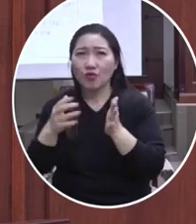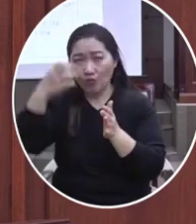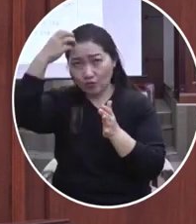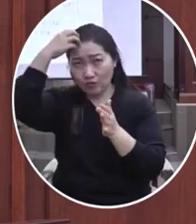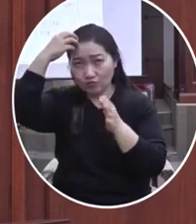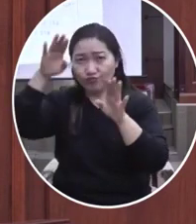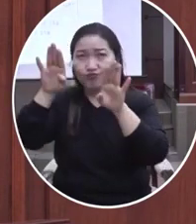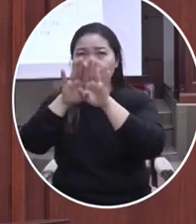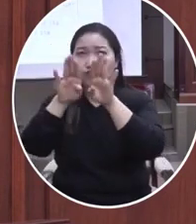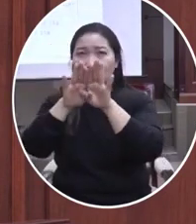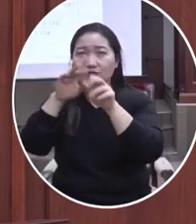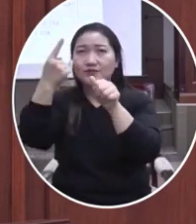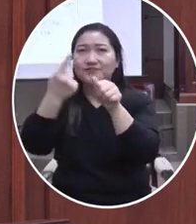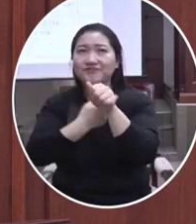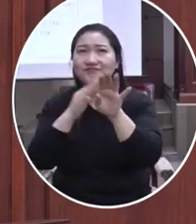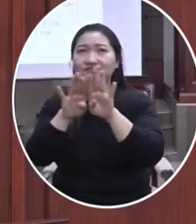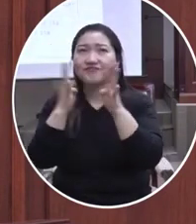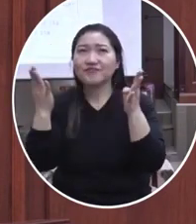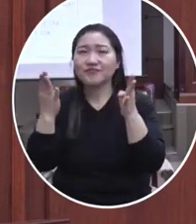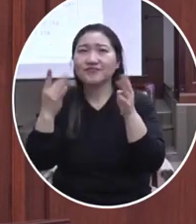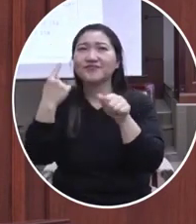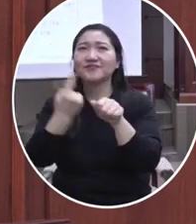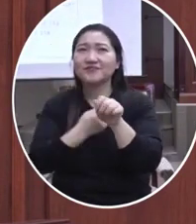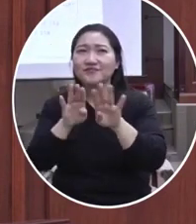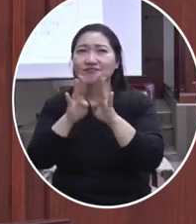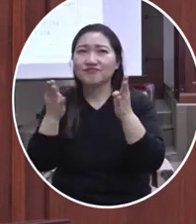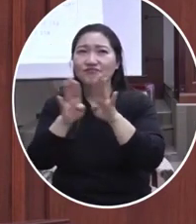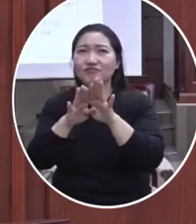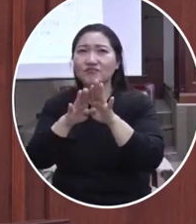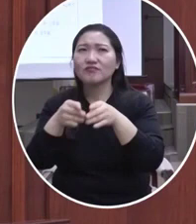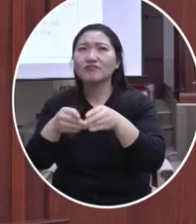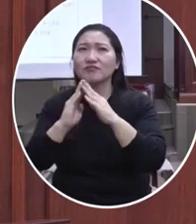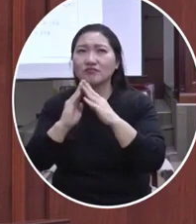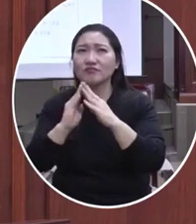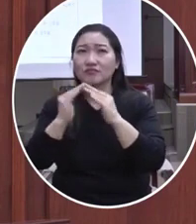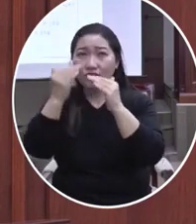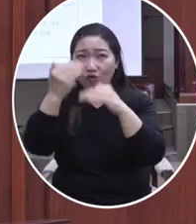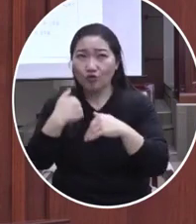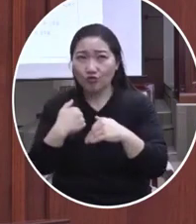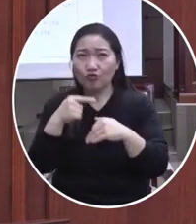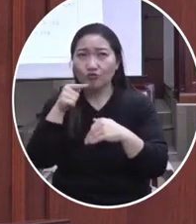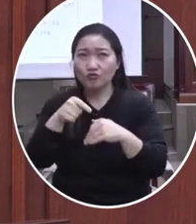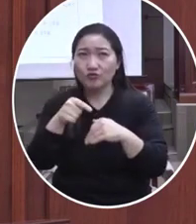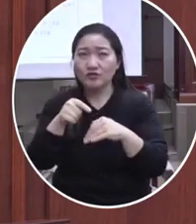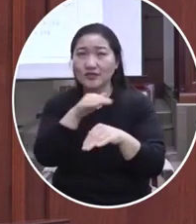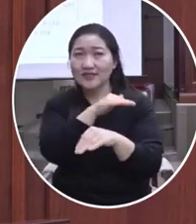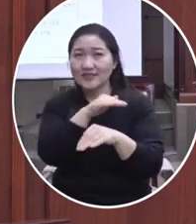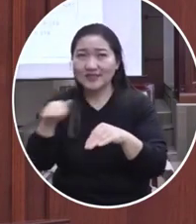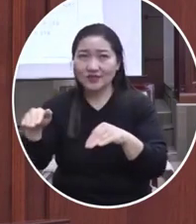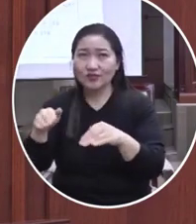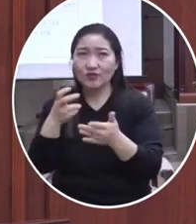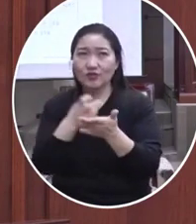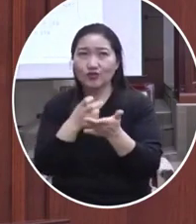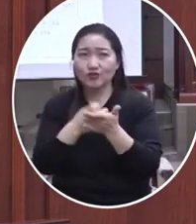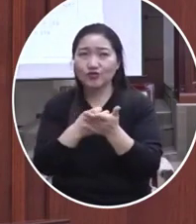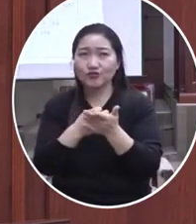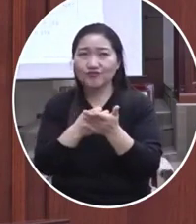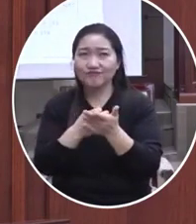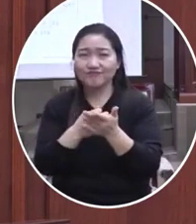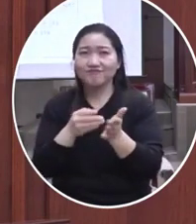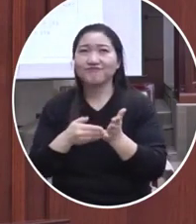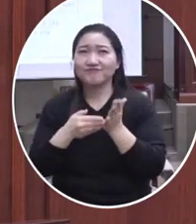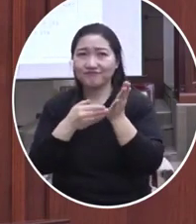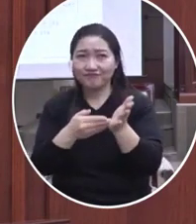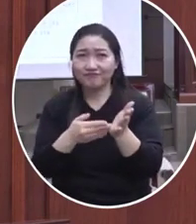발생시 옥상 출입문이 자동으로 열리는 자동 개폐 장치 설치를 의무화하는 내용으로 주택 건설 기준 등에 관한